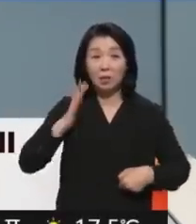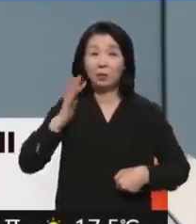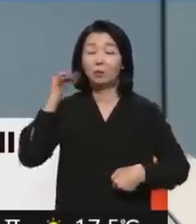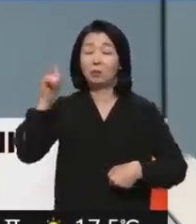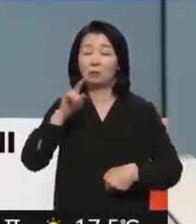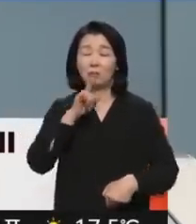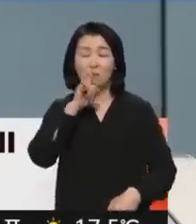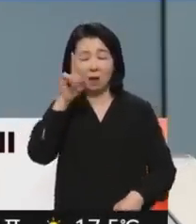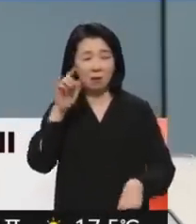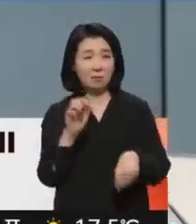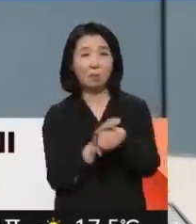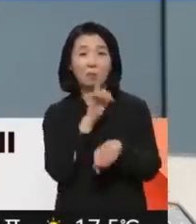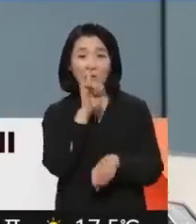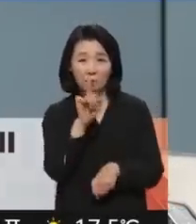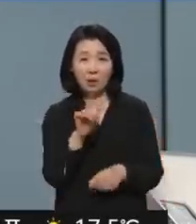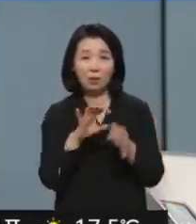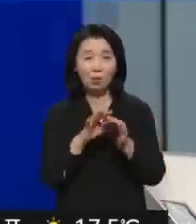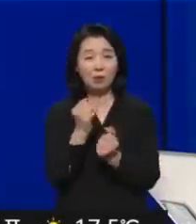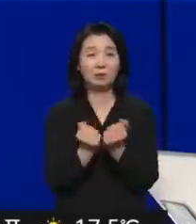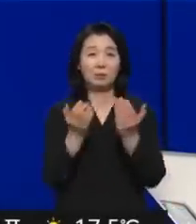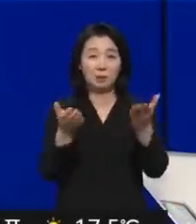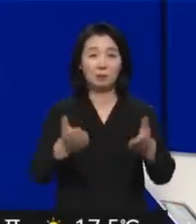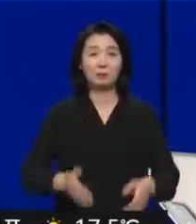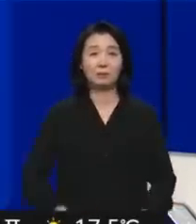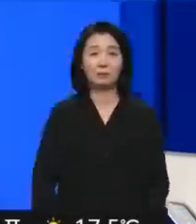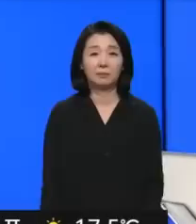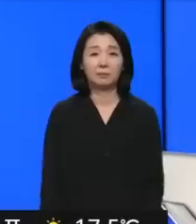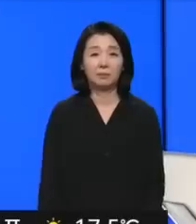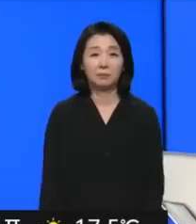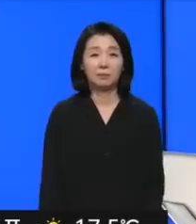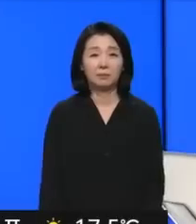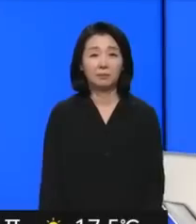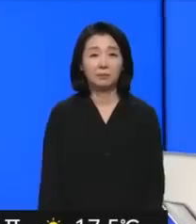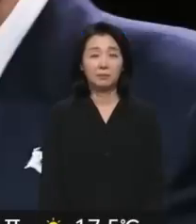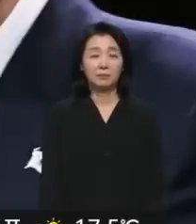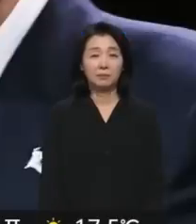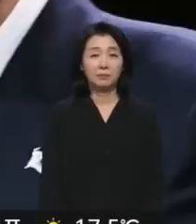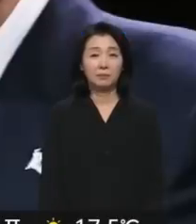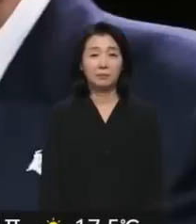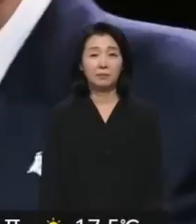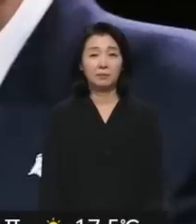부인을 했는데요. 관련 내용을 정치인사이드에서 짚어보겠습니다.